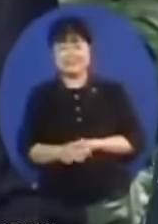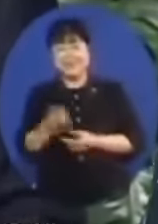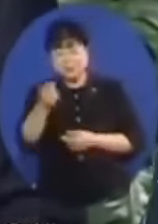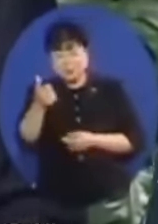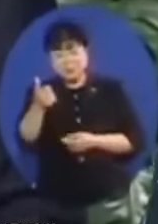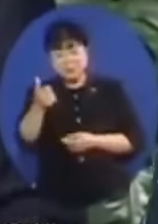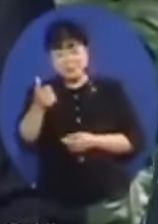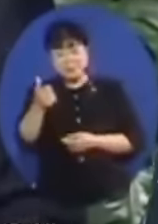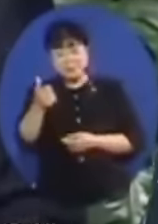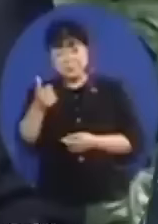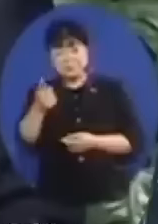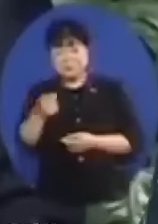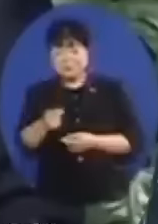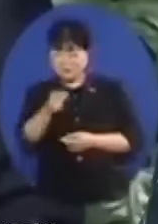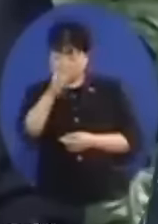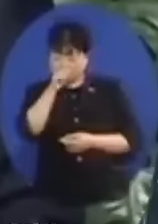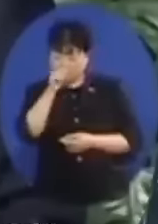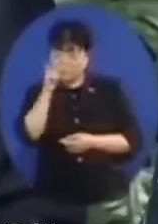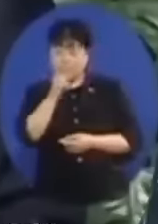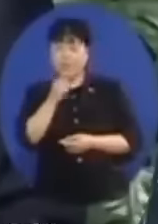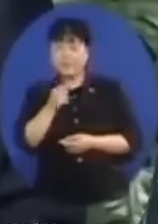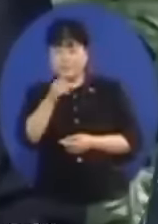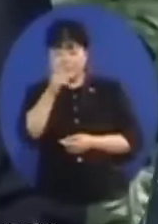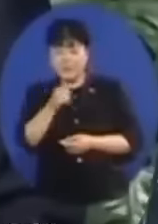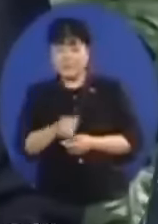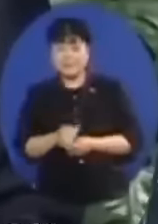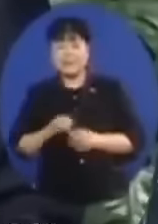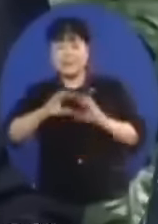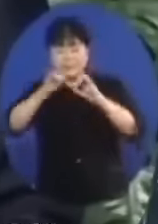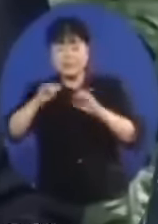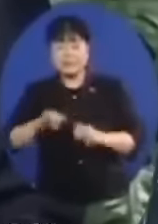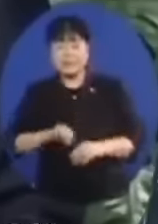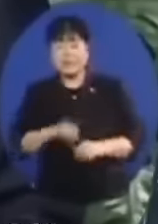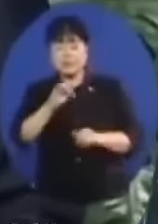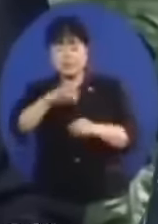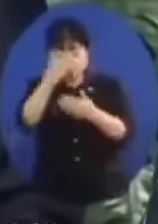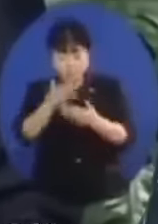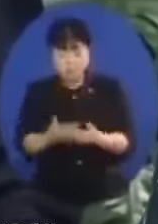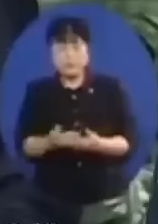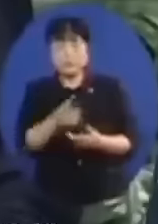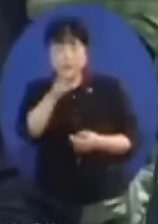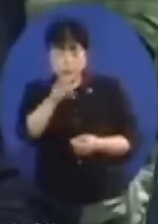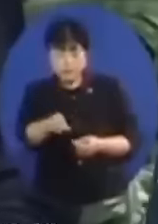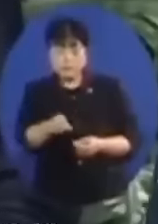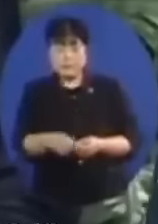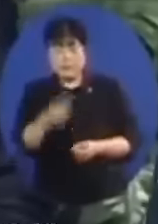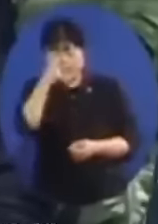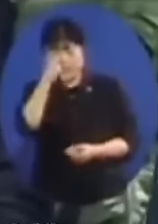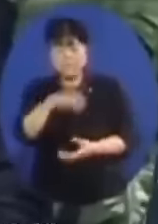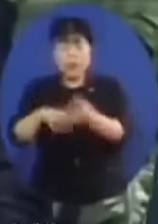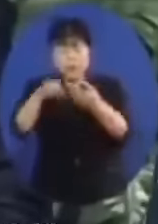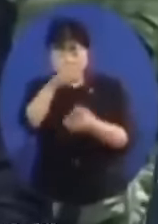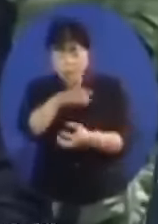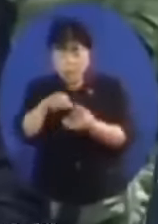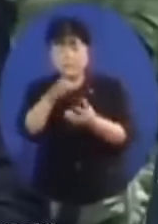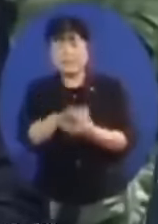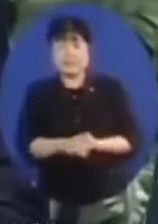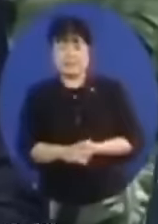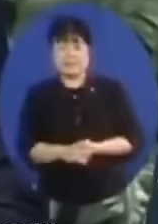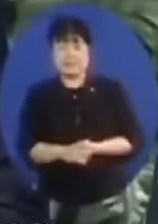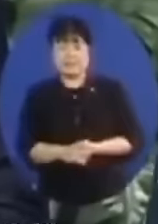조금 나을는지 몰라도 다 이 세상은 저주받은 세상에 가시와